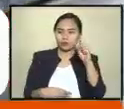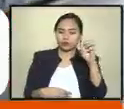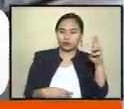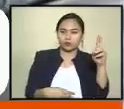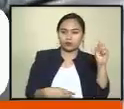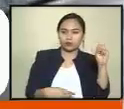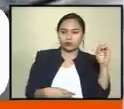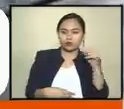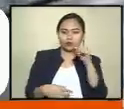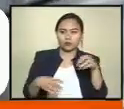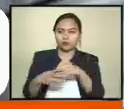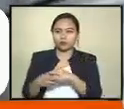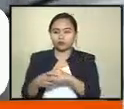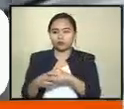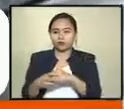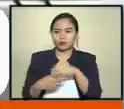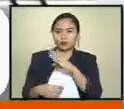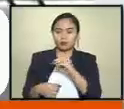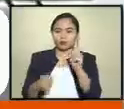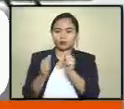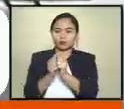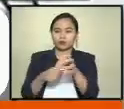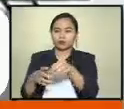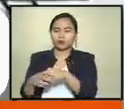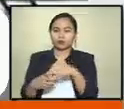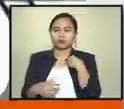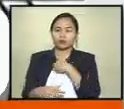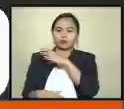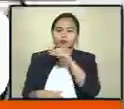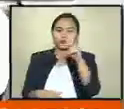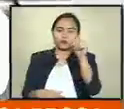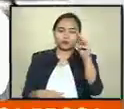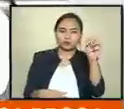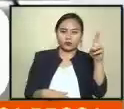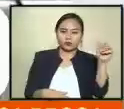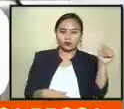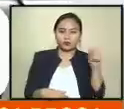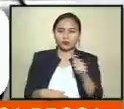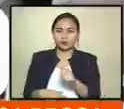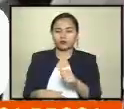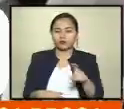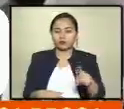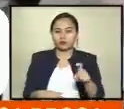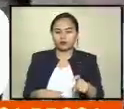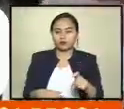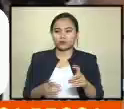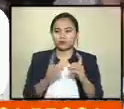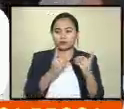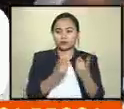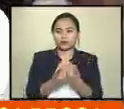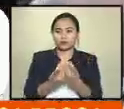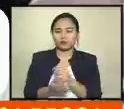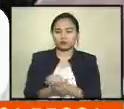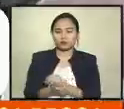pinagsasama nga nila ang bersyon ng Senado at Kamara. Iginigiit lang din daw ng mga kongresista ang pangangailangan ng kanilang distrito. Yun